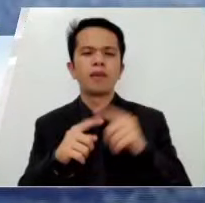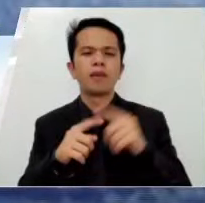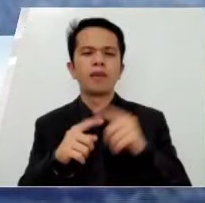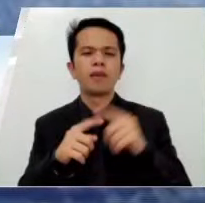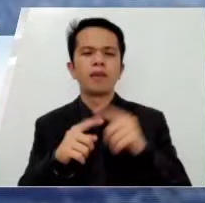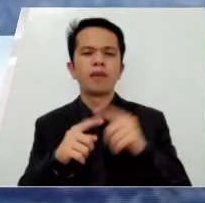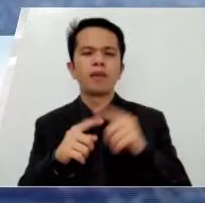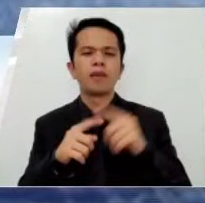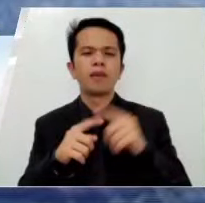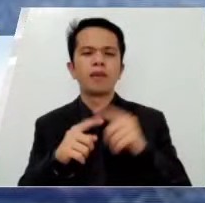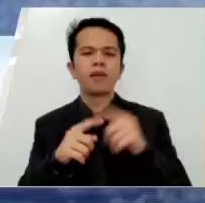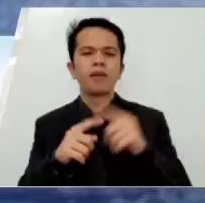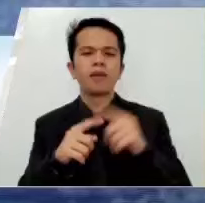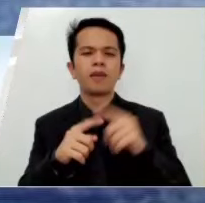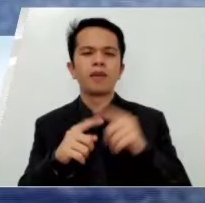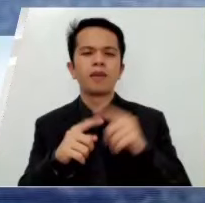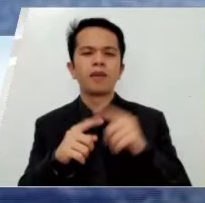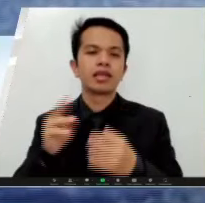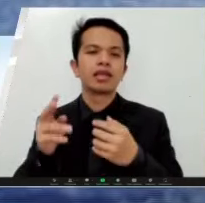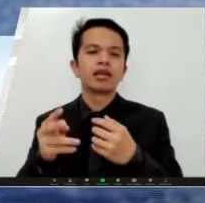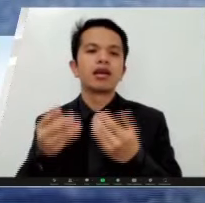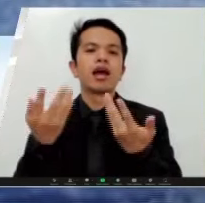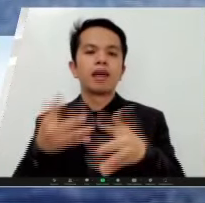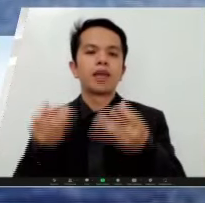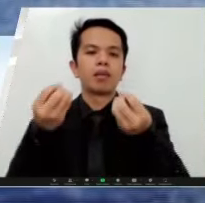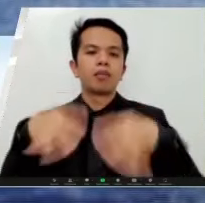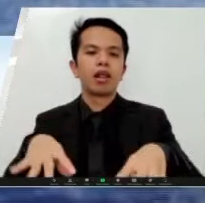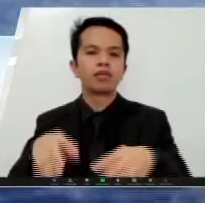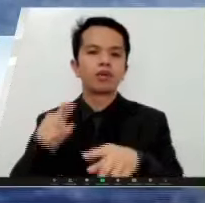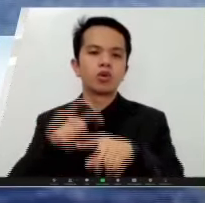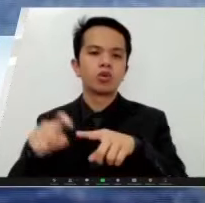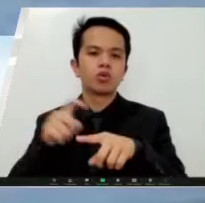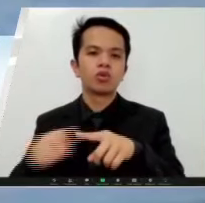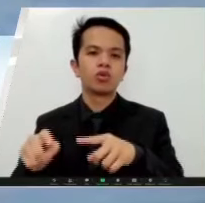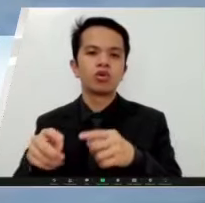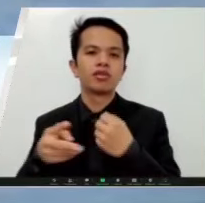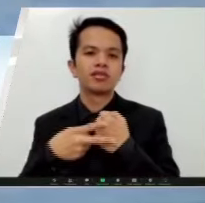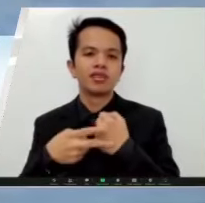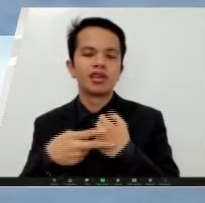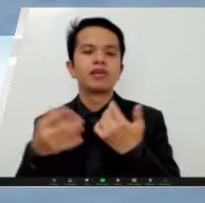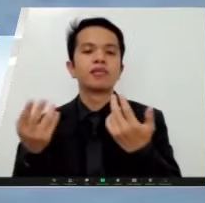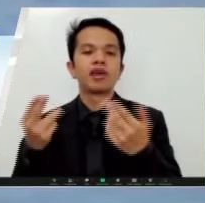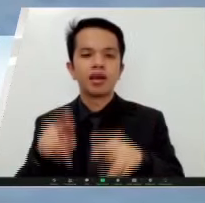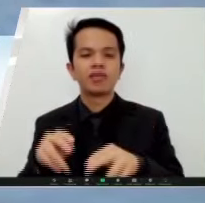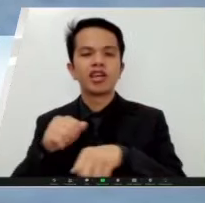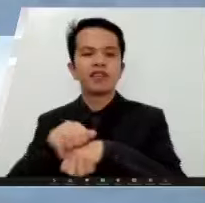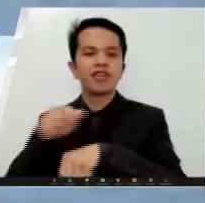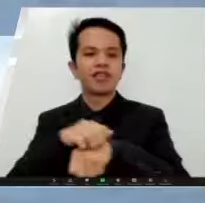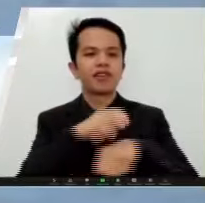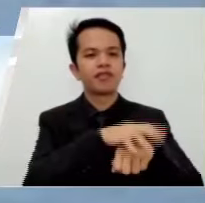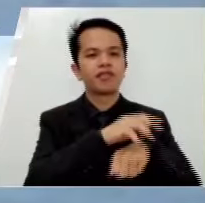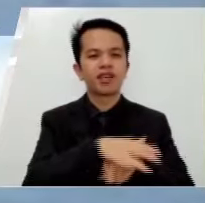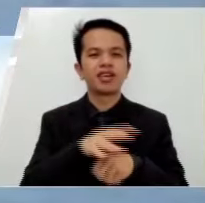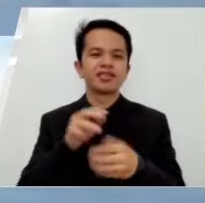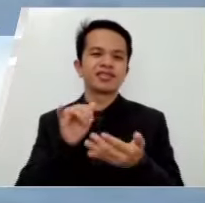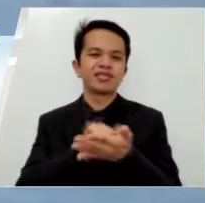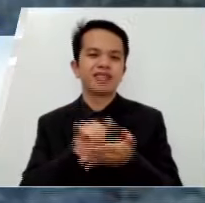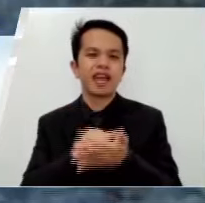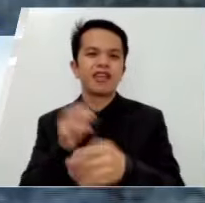750 megawatts na sinusupply nito, dumagdag ito sa 18 mga planta sa Luzon Grid na dati nang naka-forced outage,